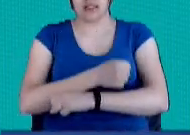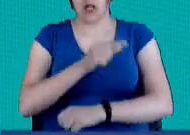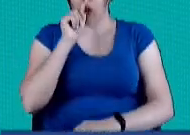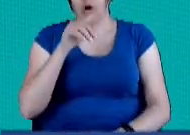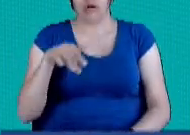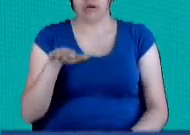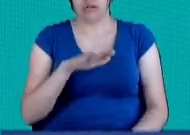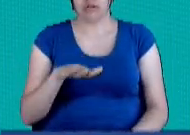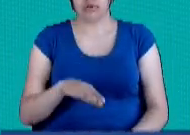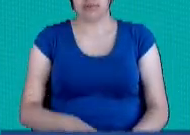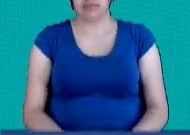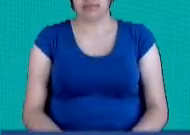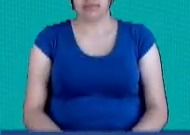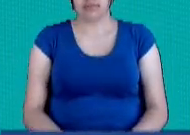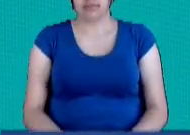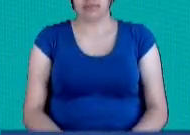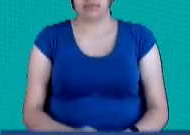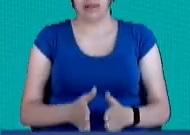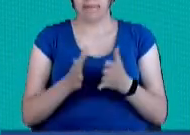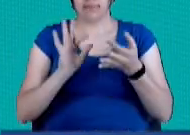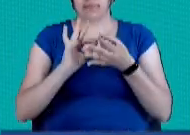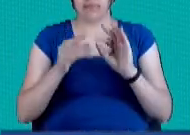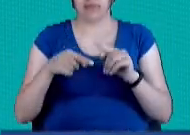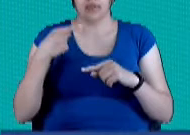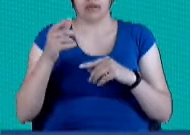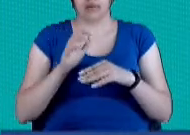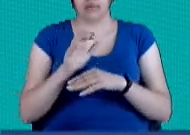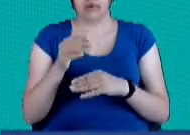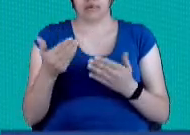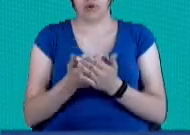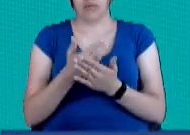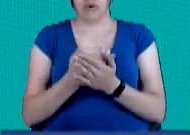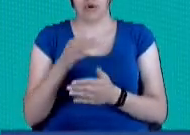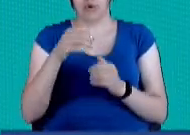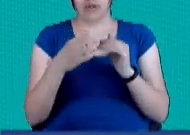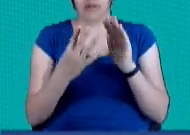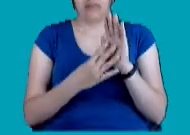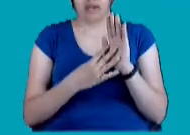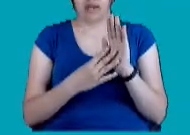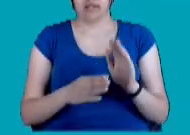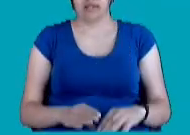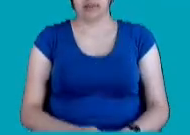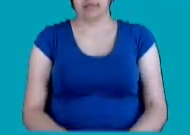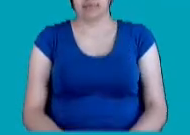на Луганщині. Більш детально дивіться в наступному випуску новин о 19-й.